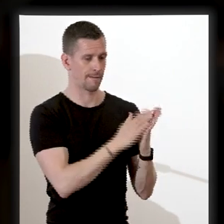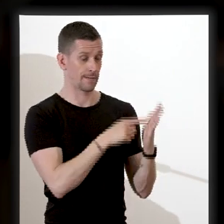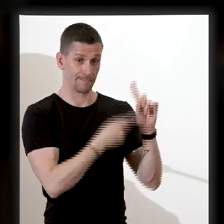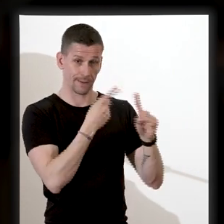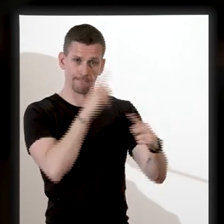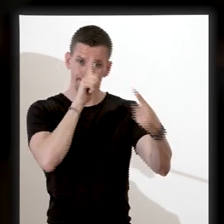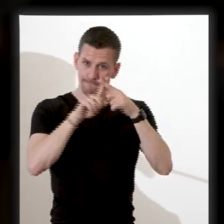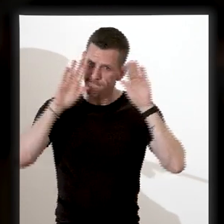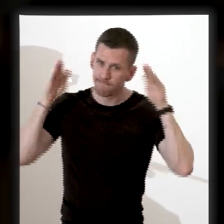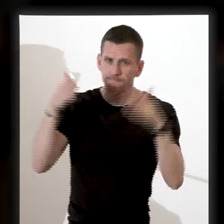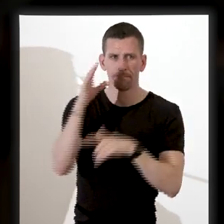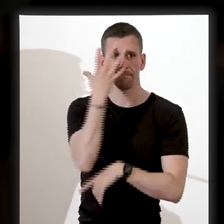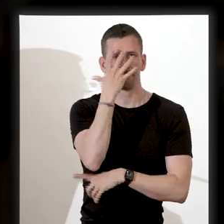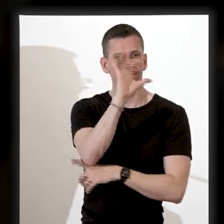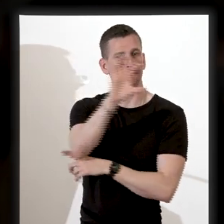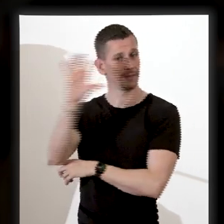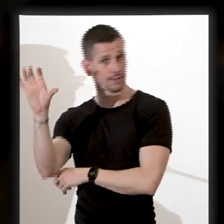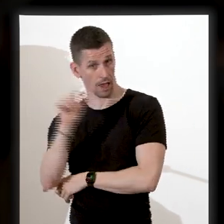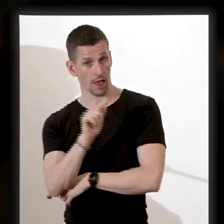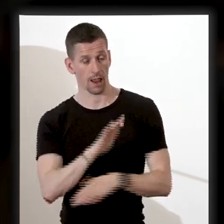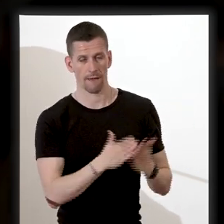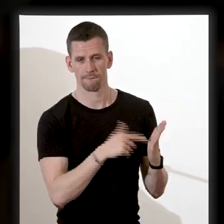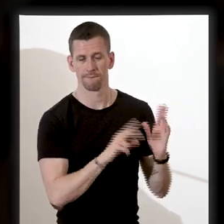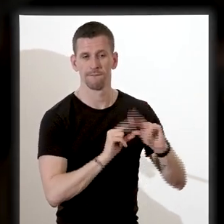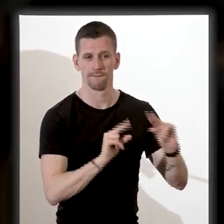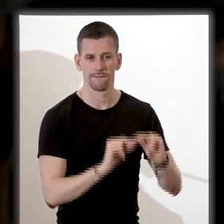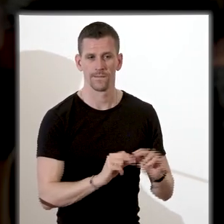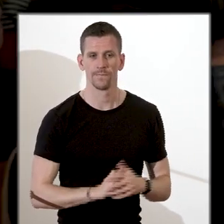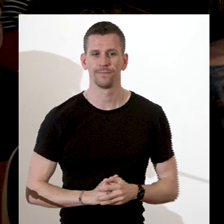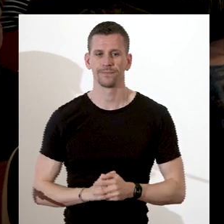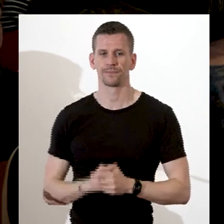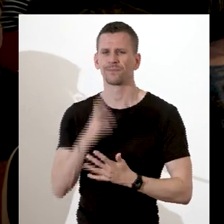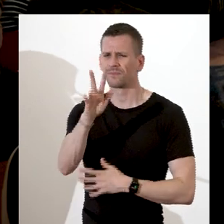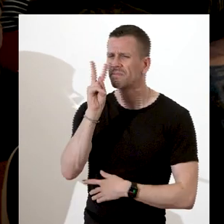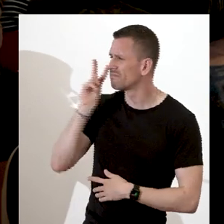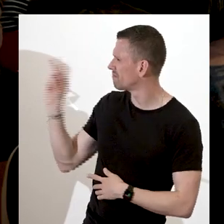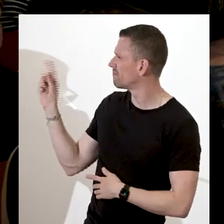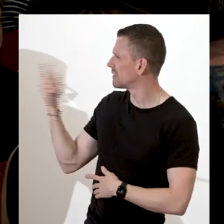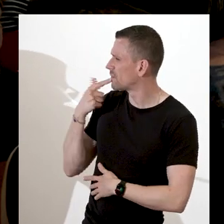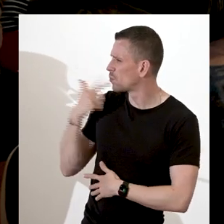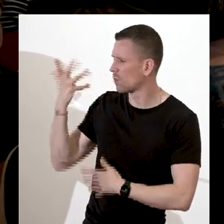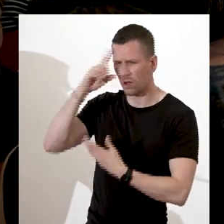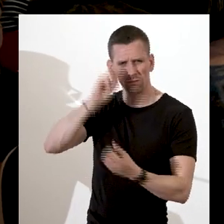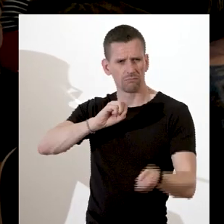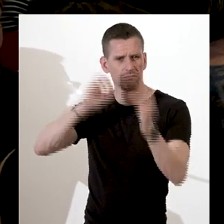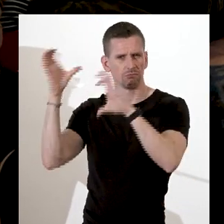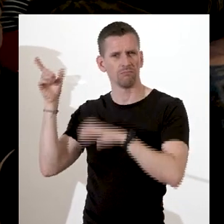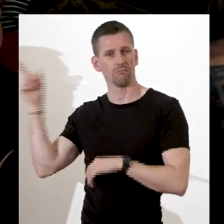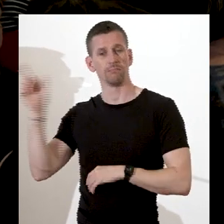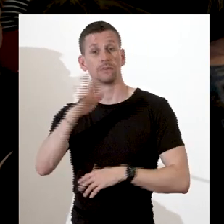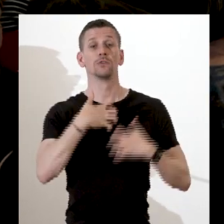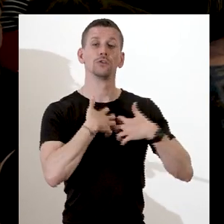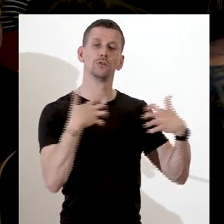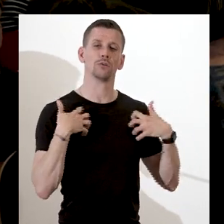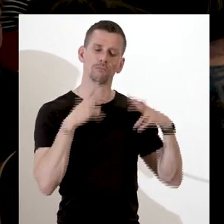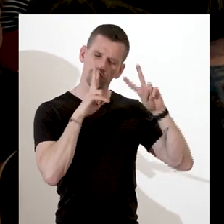Feydeau. Comment interpréter ces visages? Les chercheuses et les chercheurs se retrouvent face à une